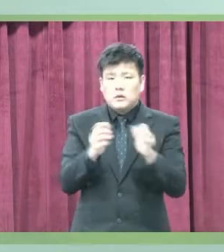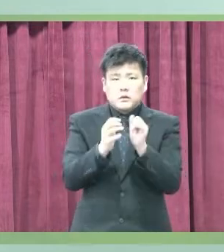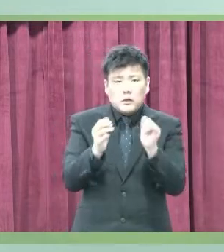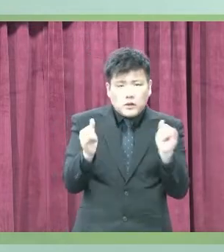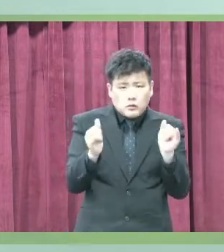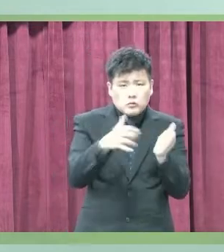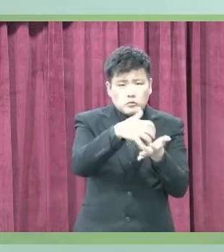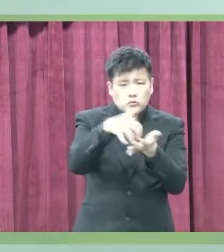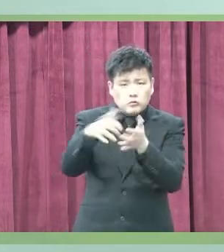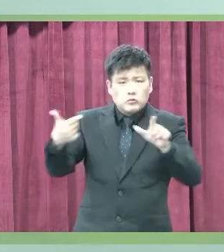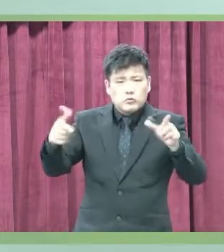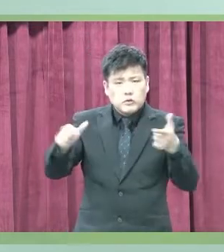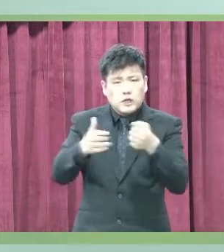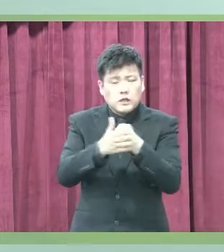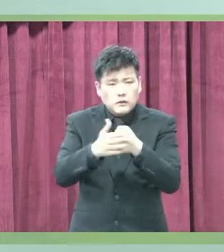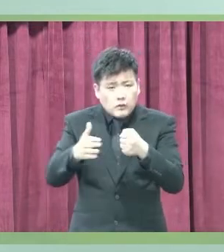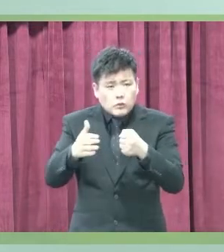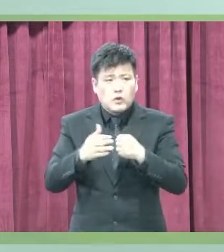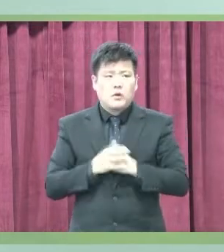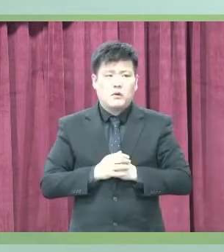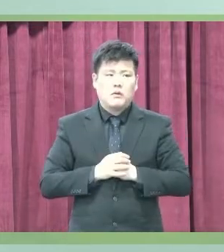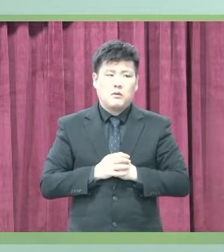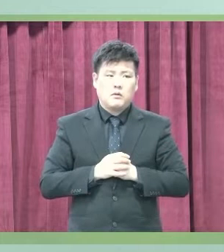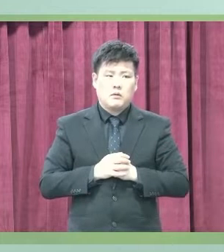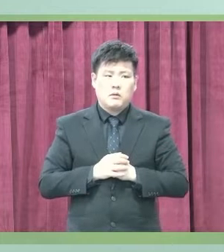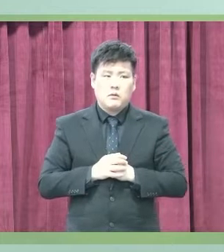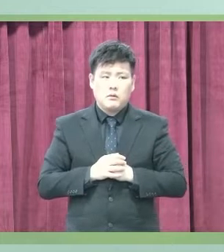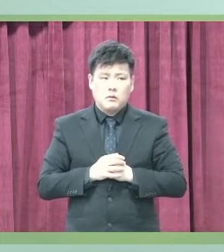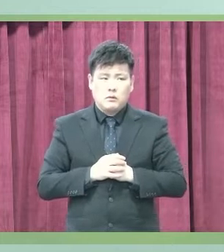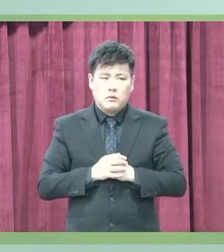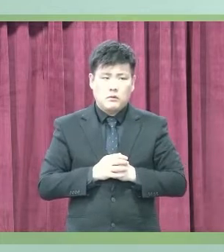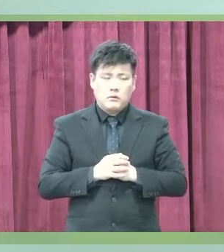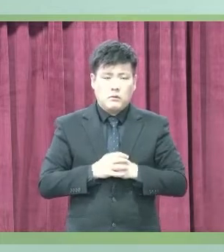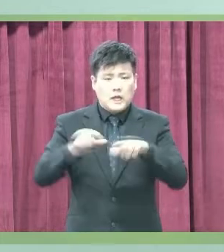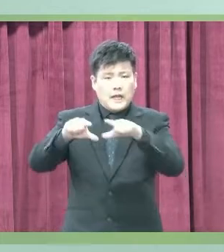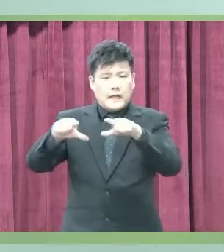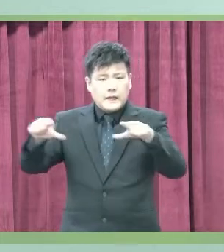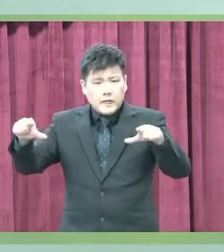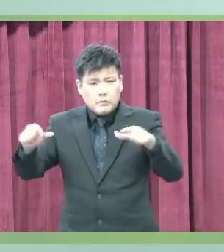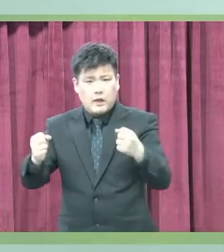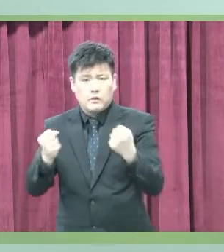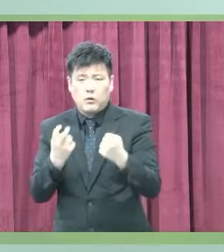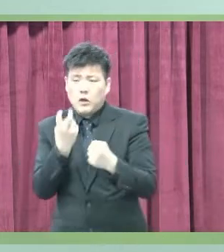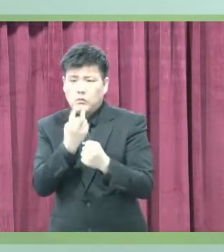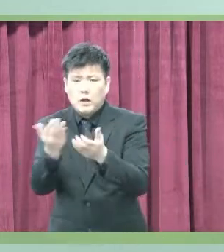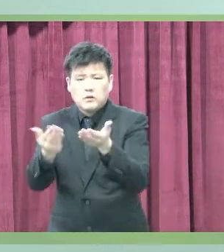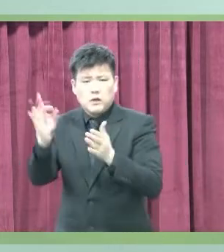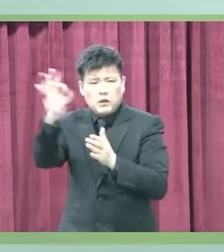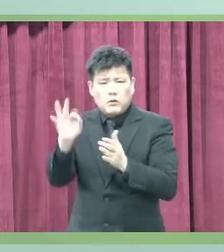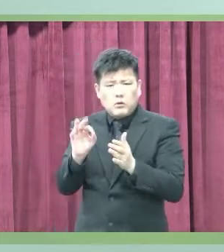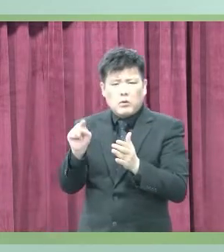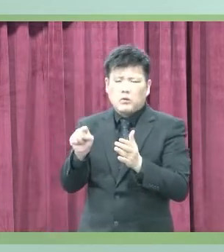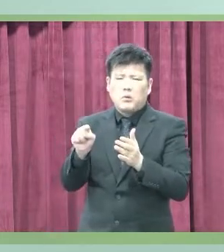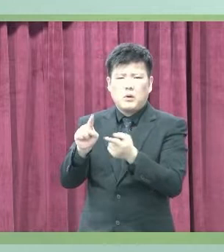앞서 분석한 일반 수검률 비교는 정확한 비교라고 할 수는 없기 때문에 연령을